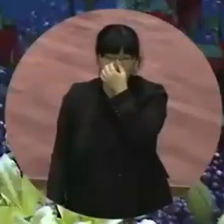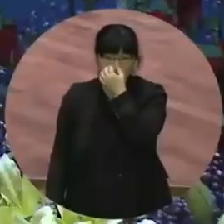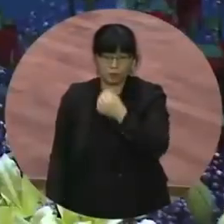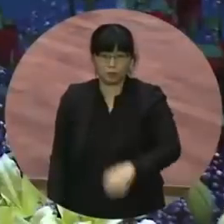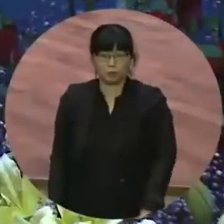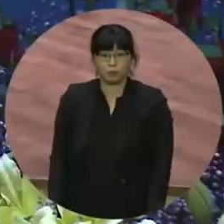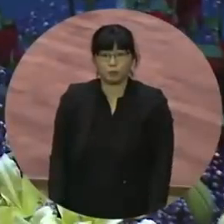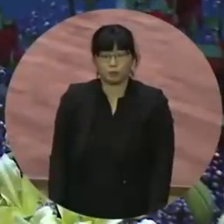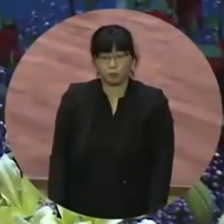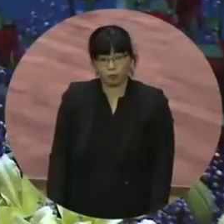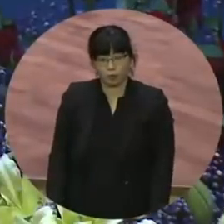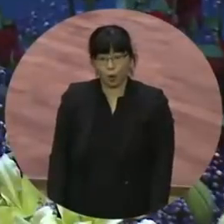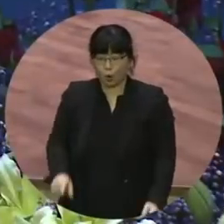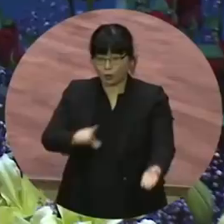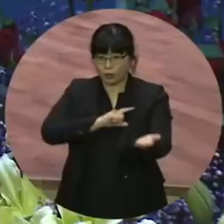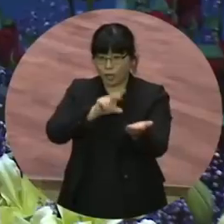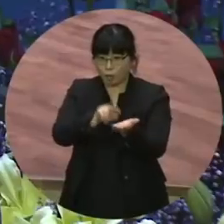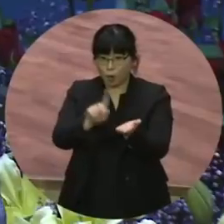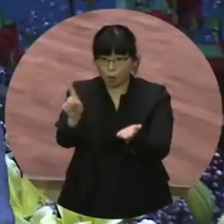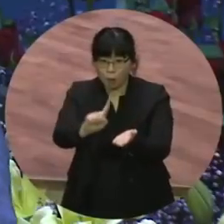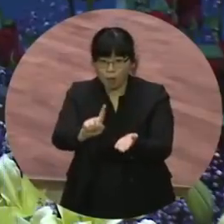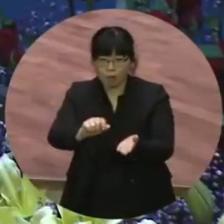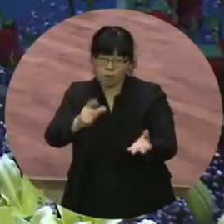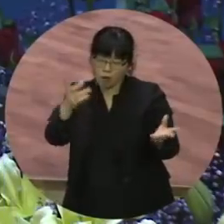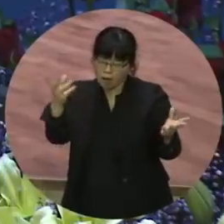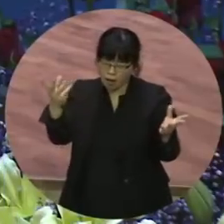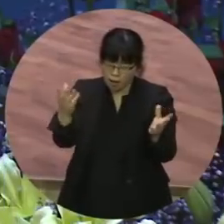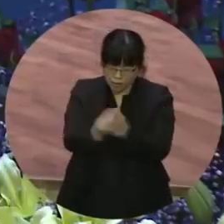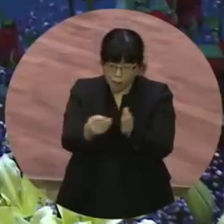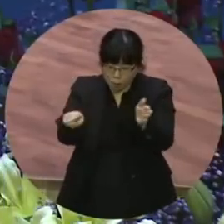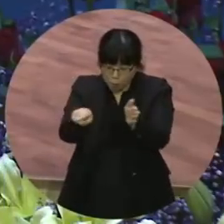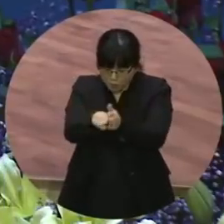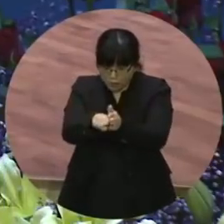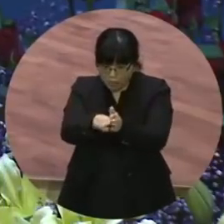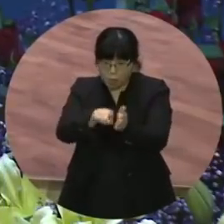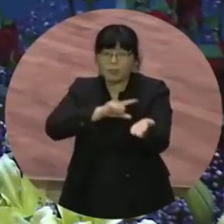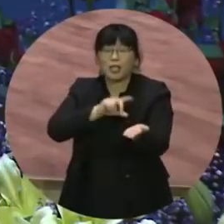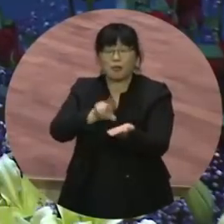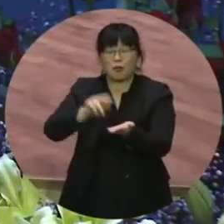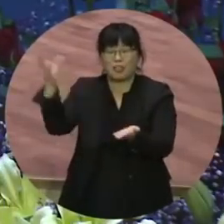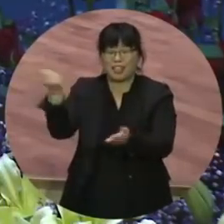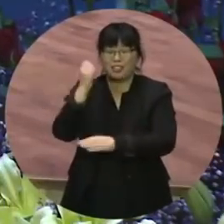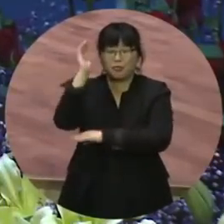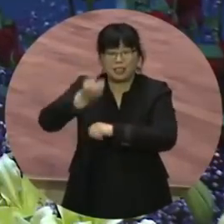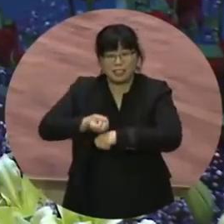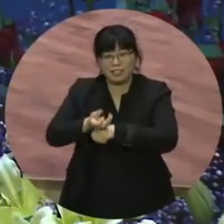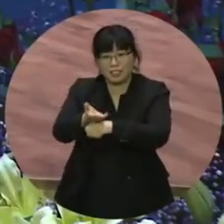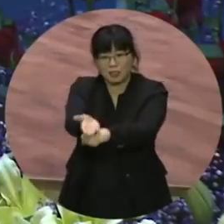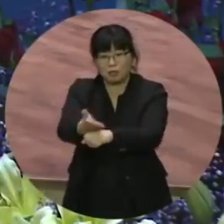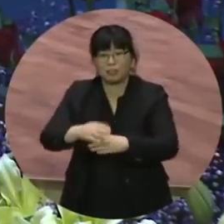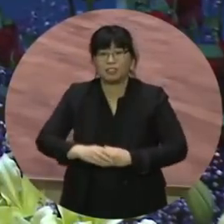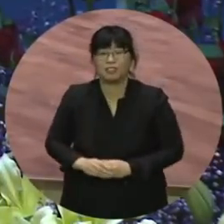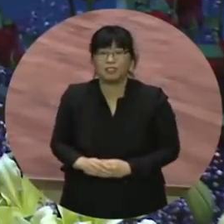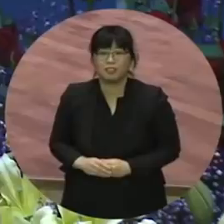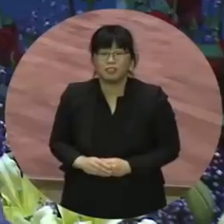저희가 지금 말씀 가지고 절대 믿음이라는 제목으로 말씀을 드립니다. 이번 한 주간